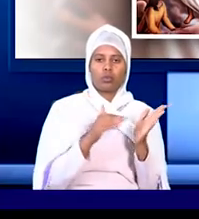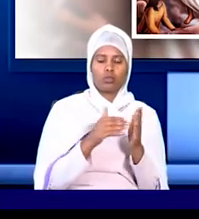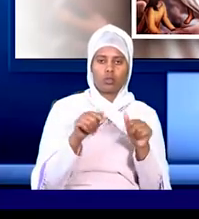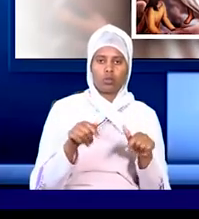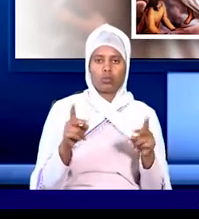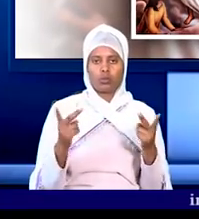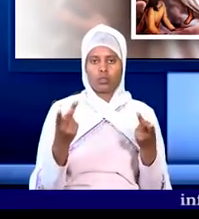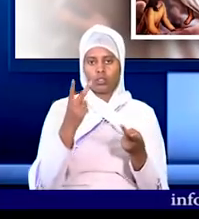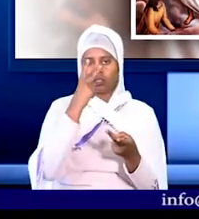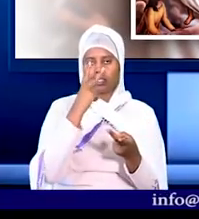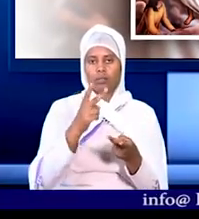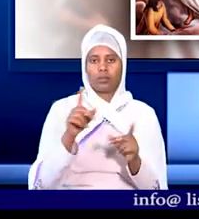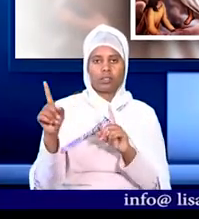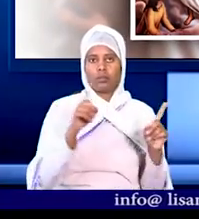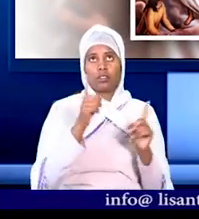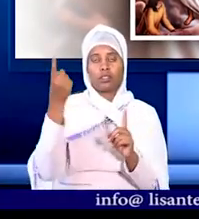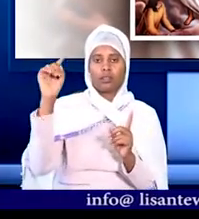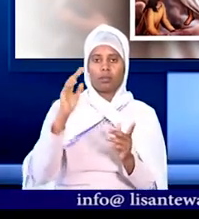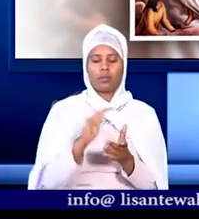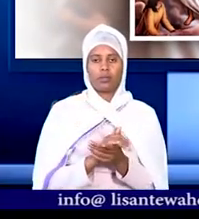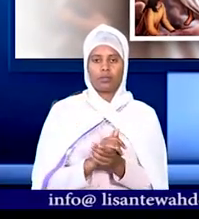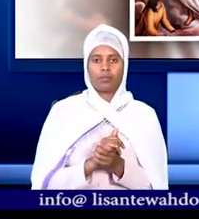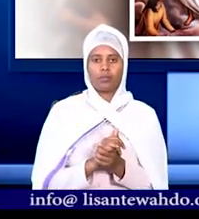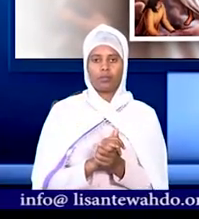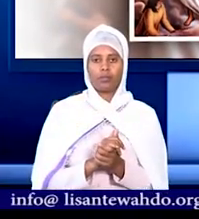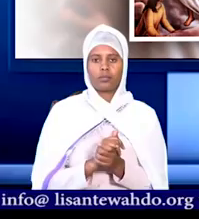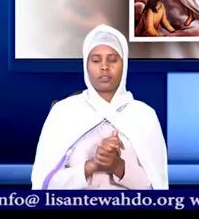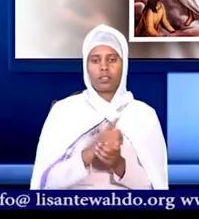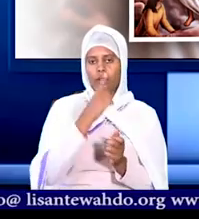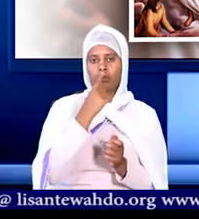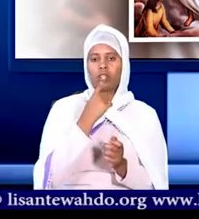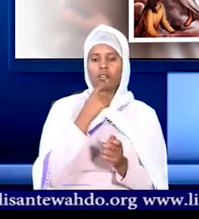ምድረ ፍዳ ከም ዝወረዱ ሎሚ ውን ንመልከት ህዝቢ እግዚኣብሔር